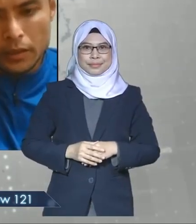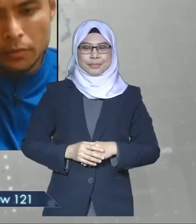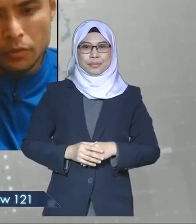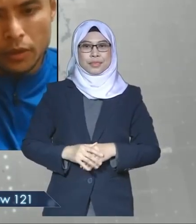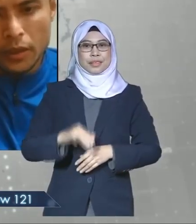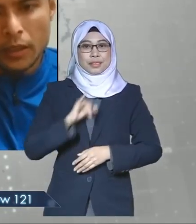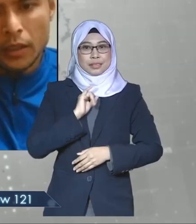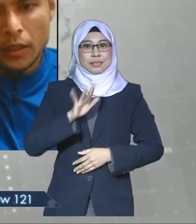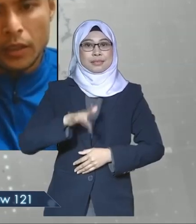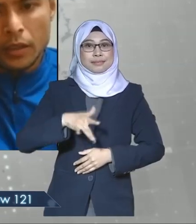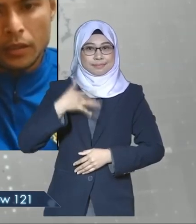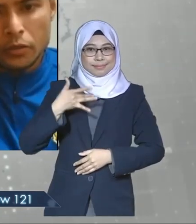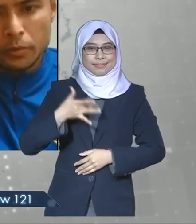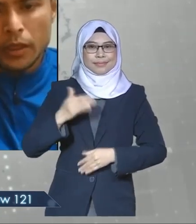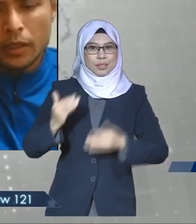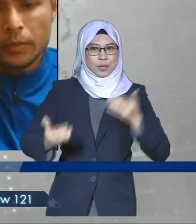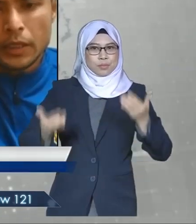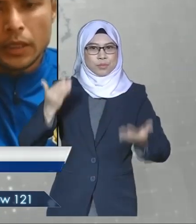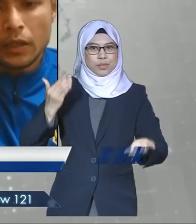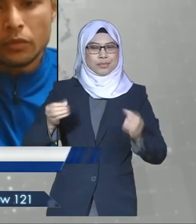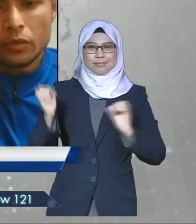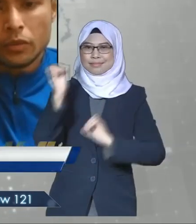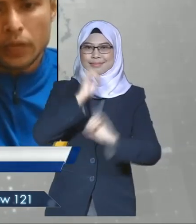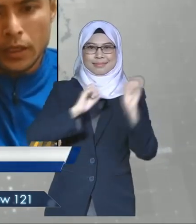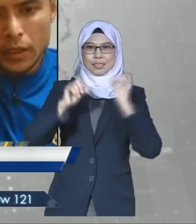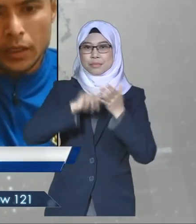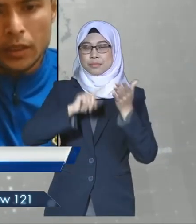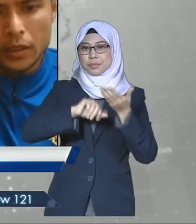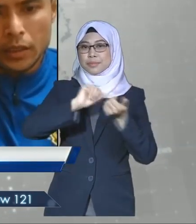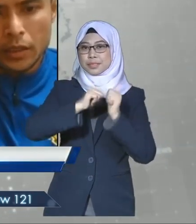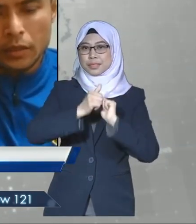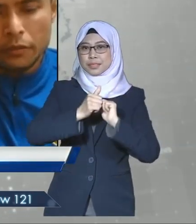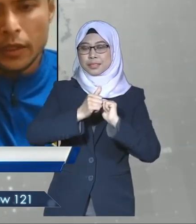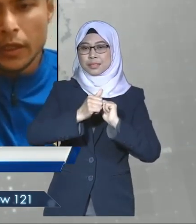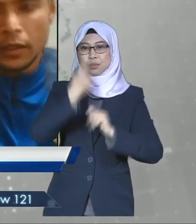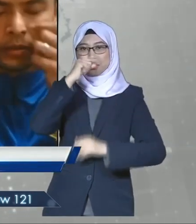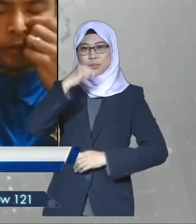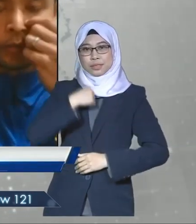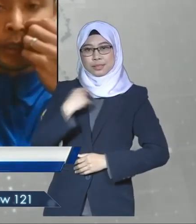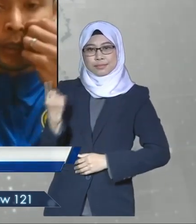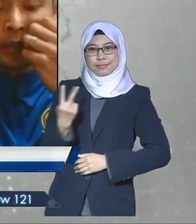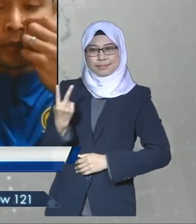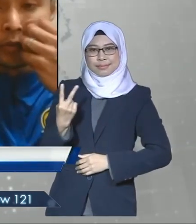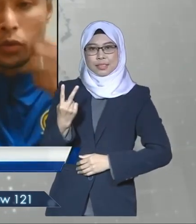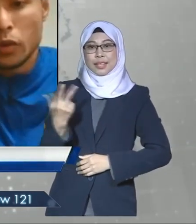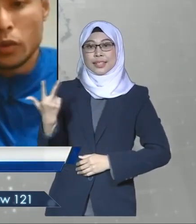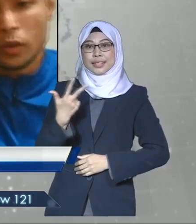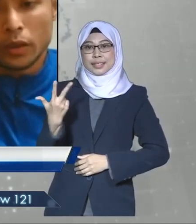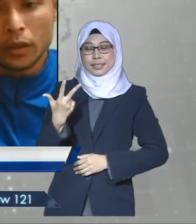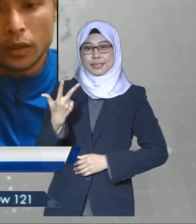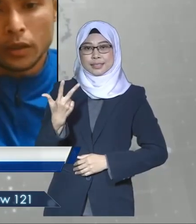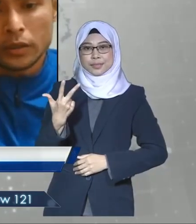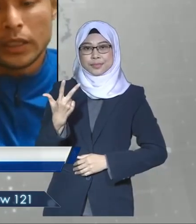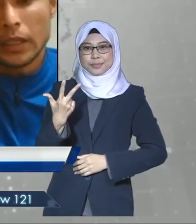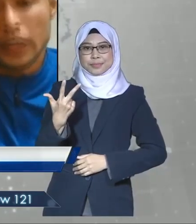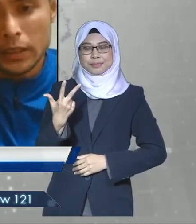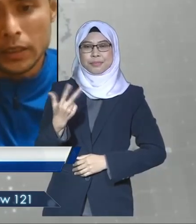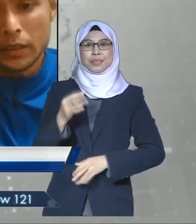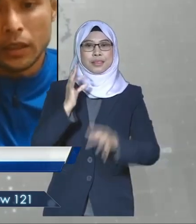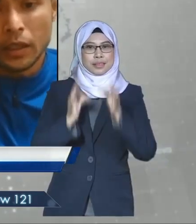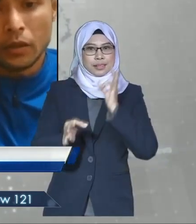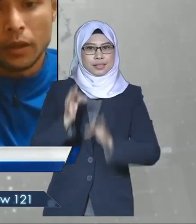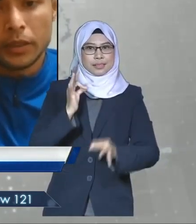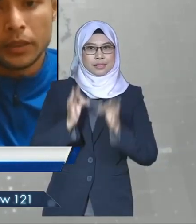Saya rasa mungkin should be tak ada masalah untuk saya dan Irfan dan Dominic lah untuk